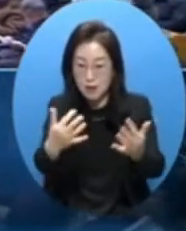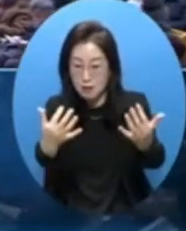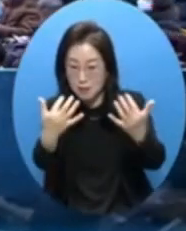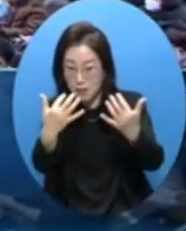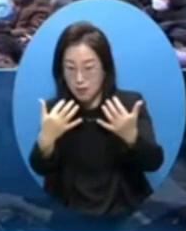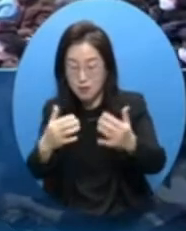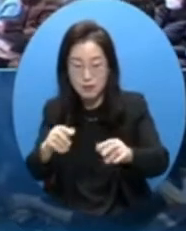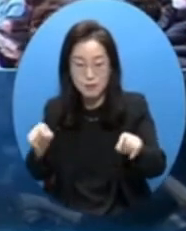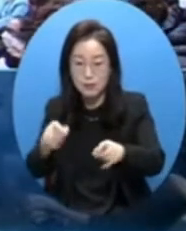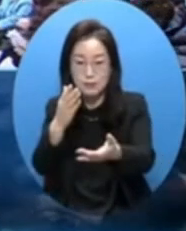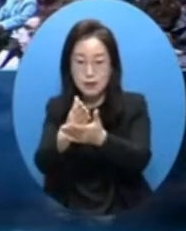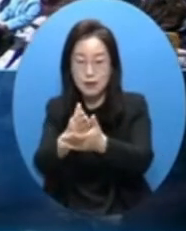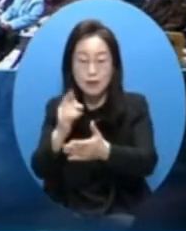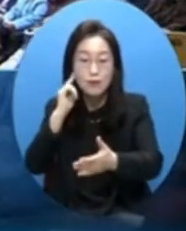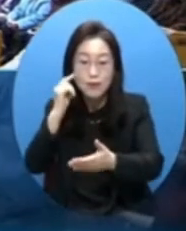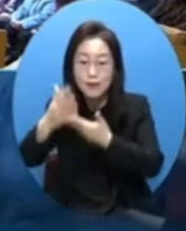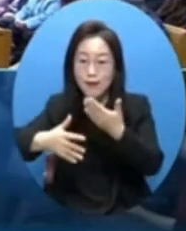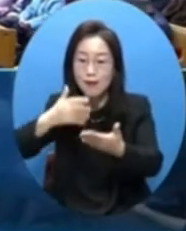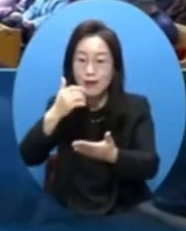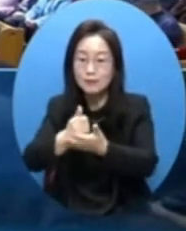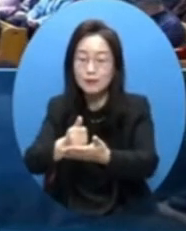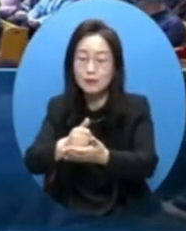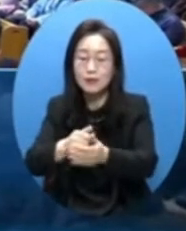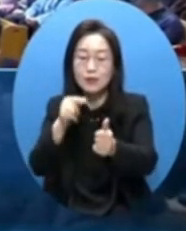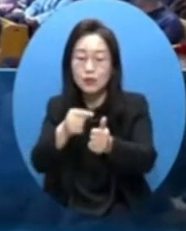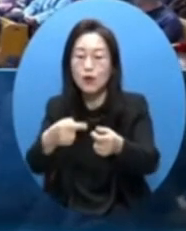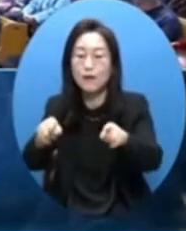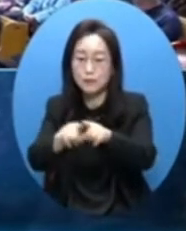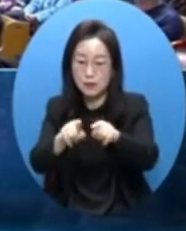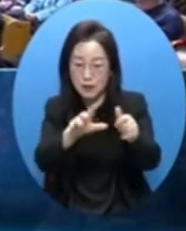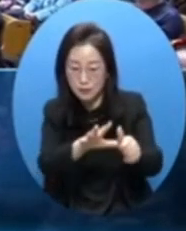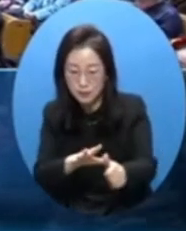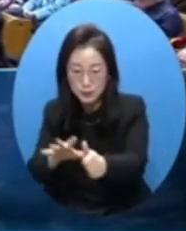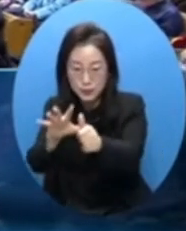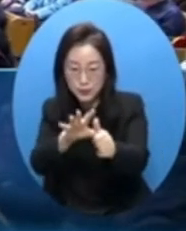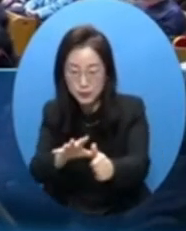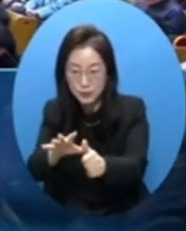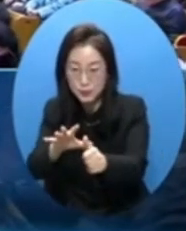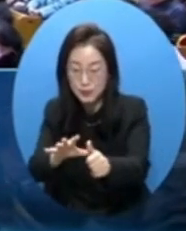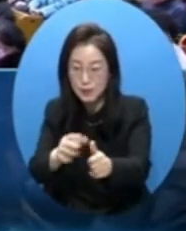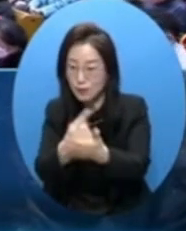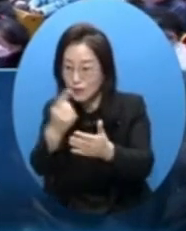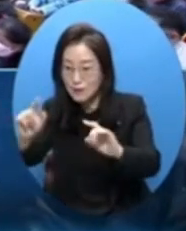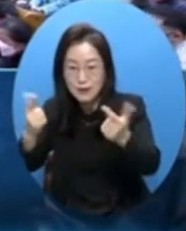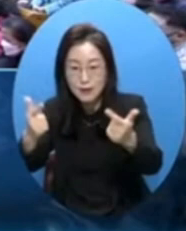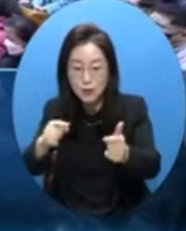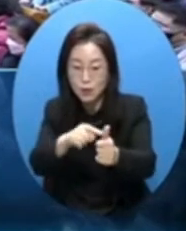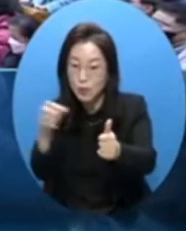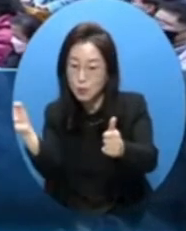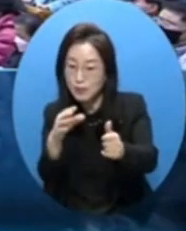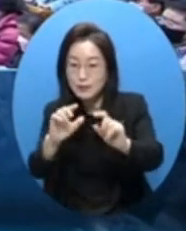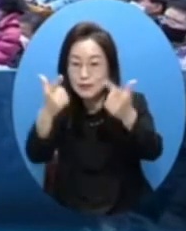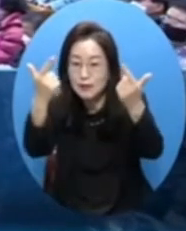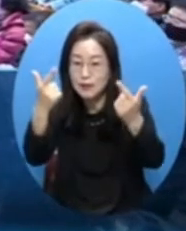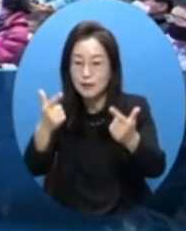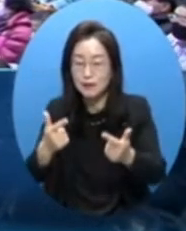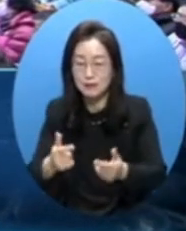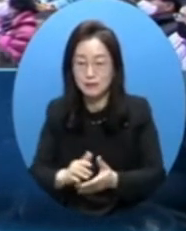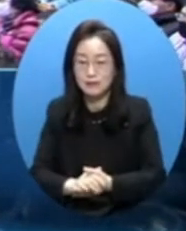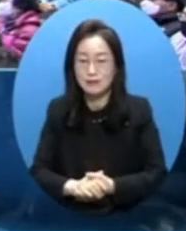말라. 이는 내 하나님 야훼 그가 너와 함께 가시며 결코 너를 떠나지 아니하시며 버리지 아니하실 것임이라